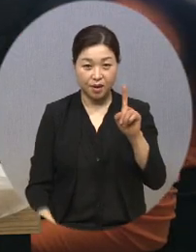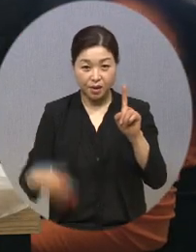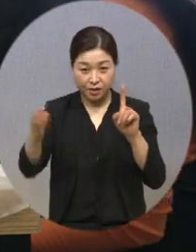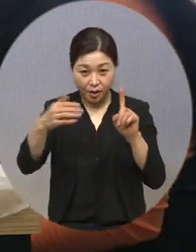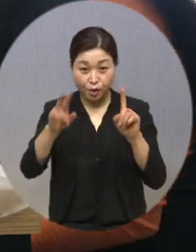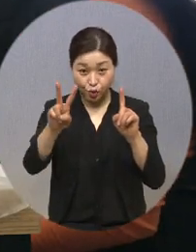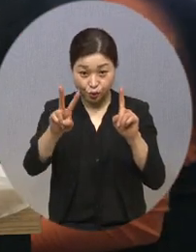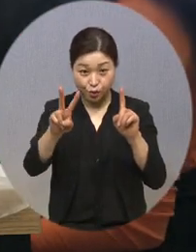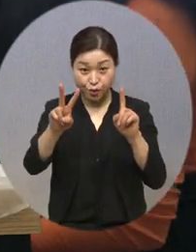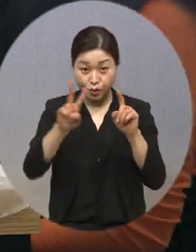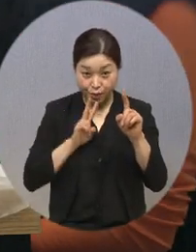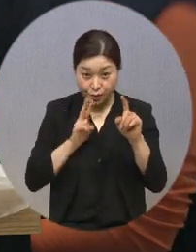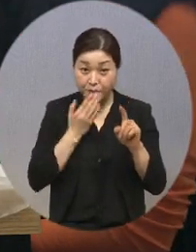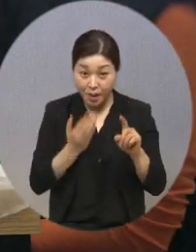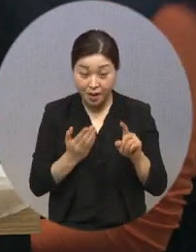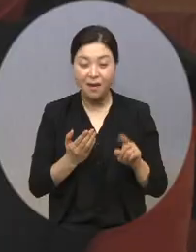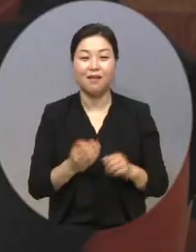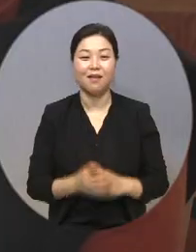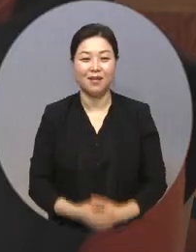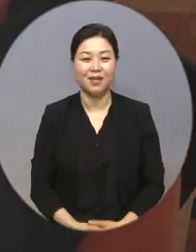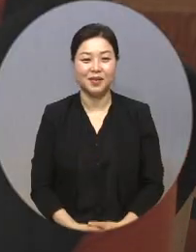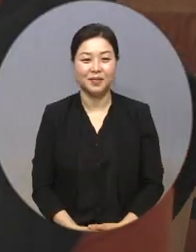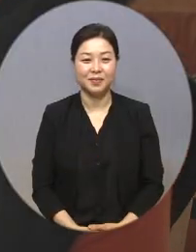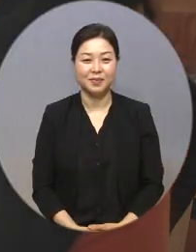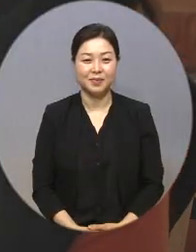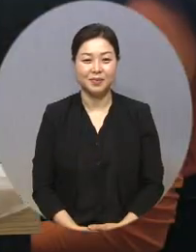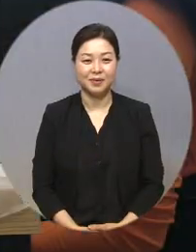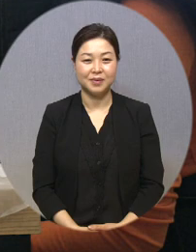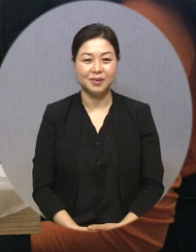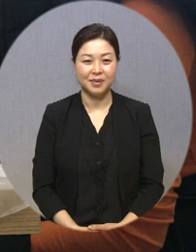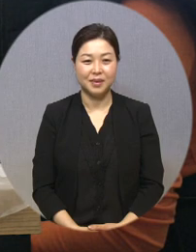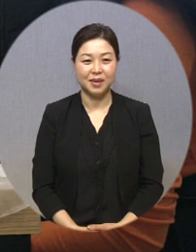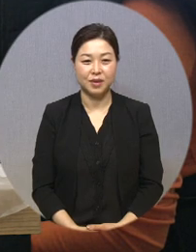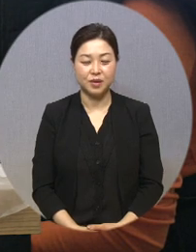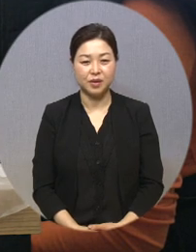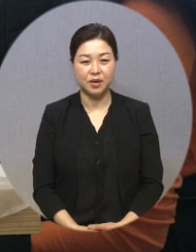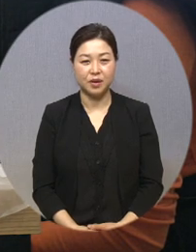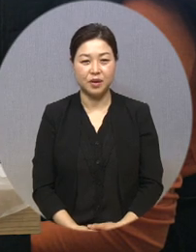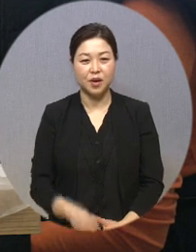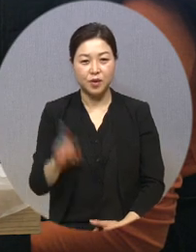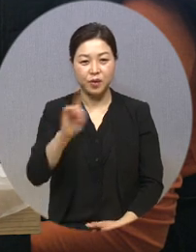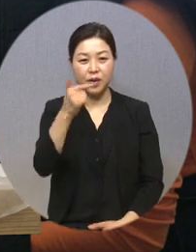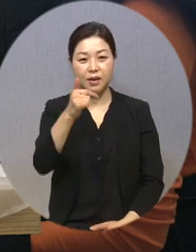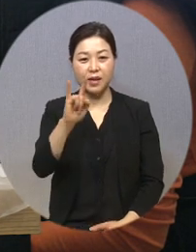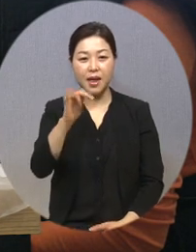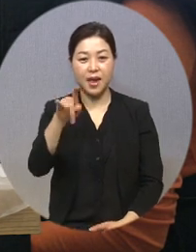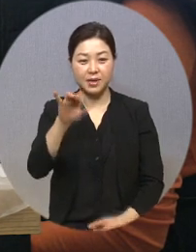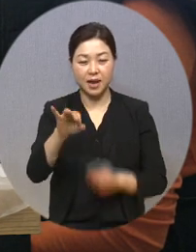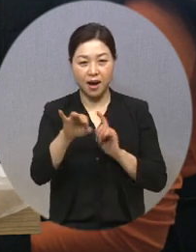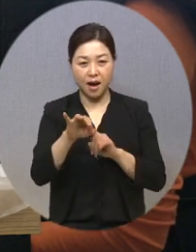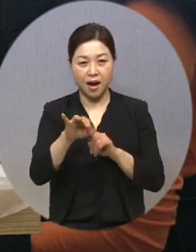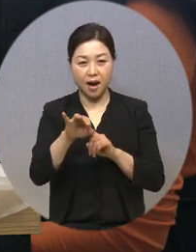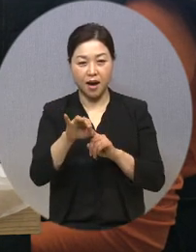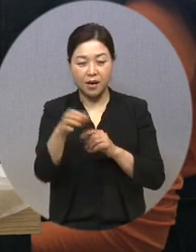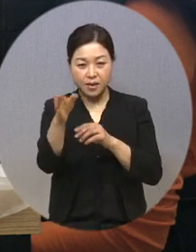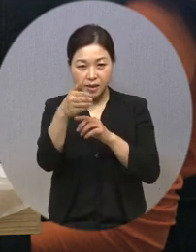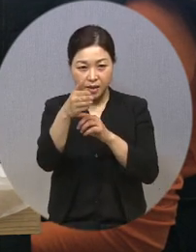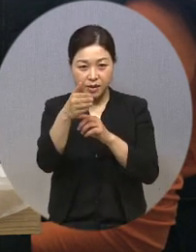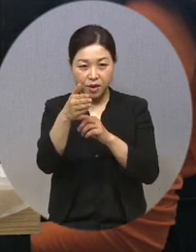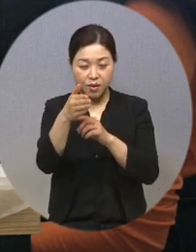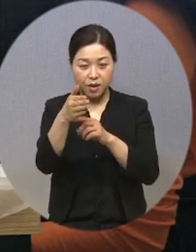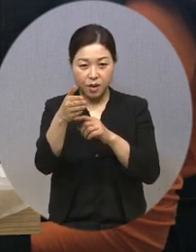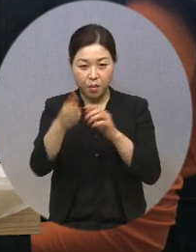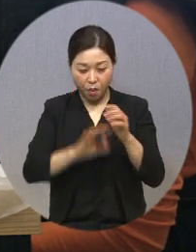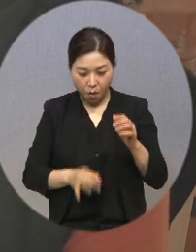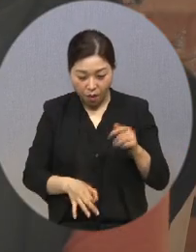오! 1인 2굴? 1인 2굴. 예, 원맨 2굴 가능하고요. 또 내장 좋아하시는 분도 그 굴비 잘 드시는 분들은 내장도